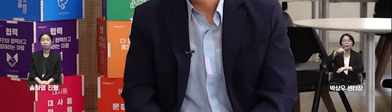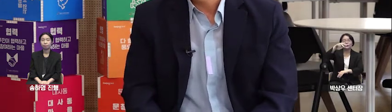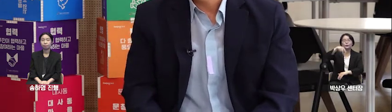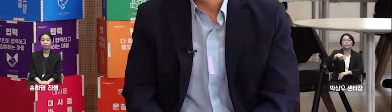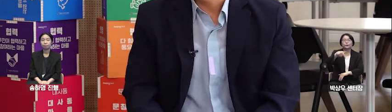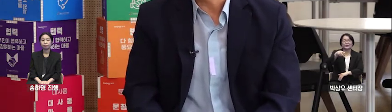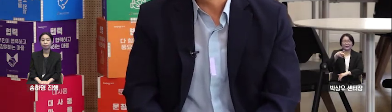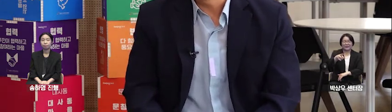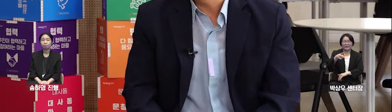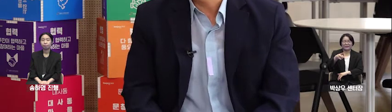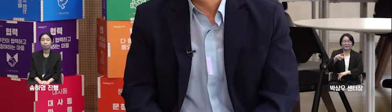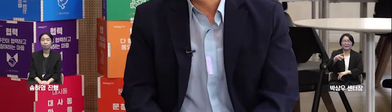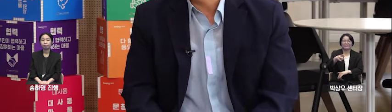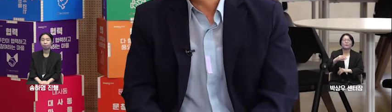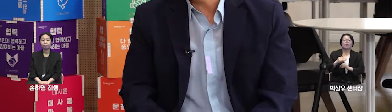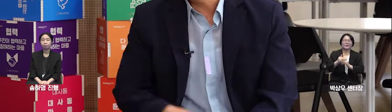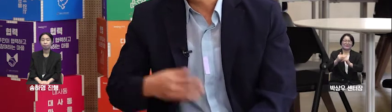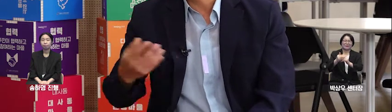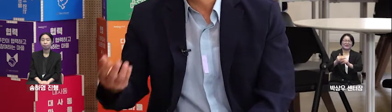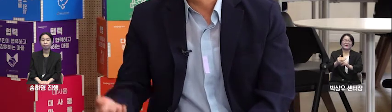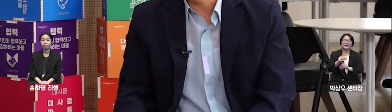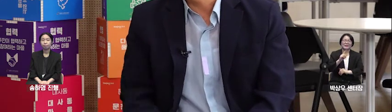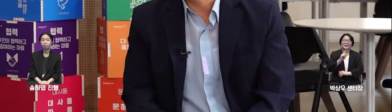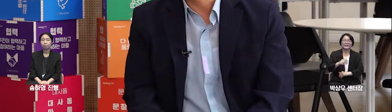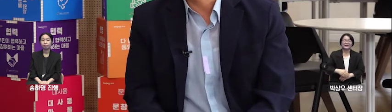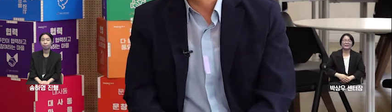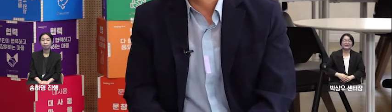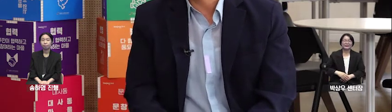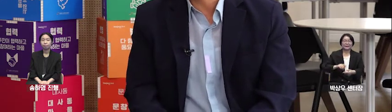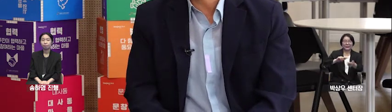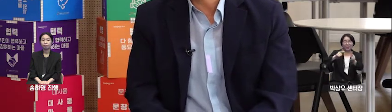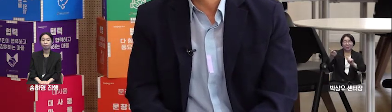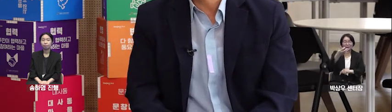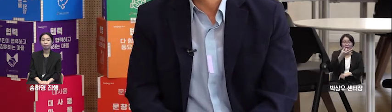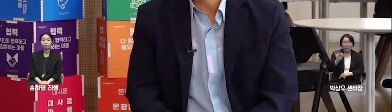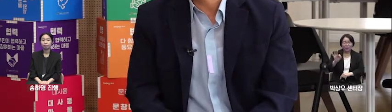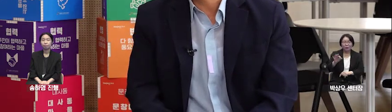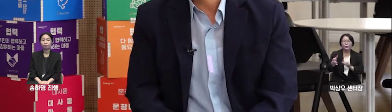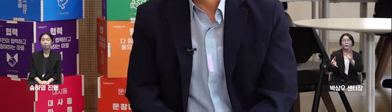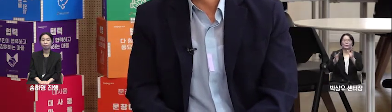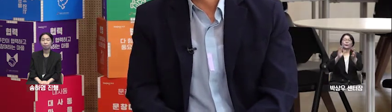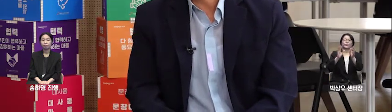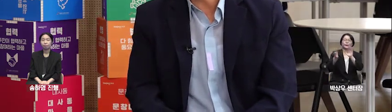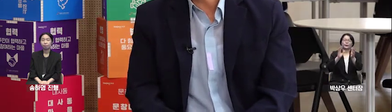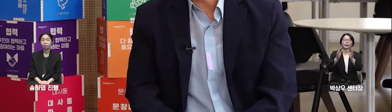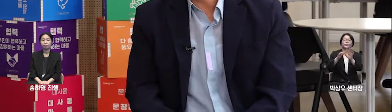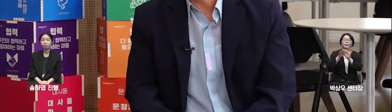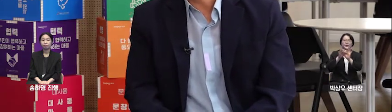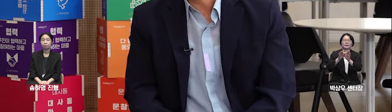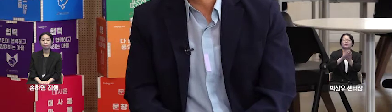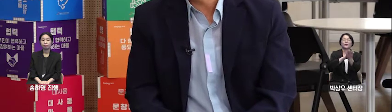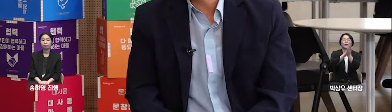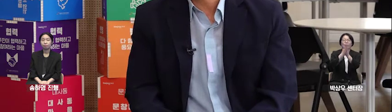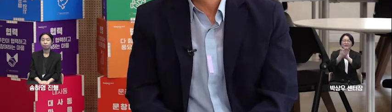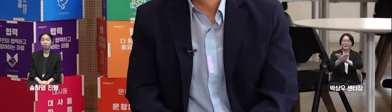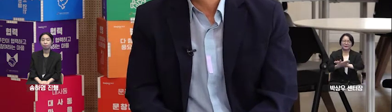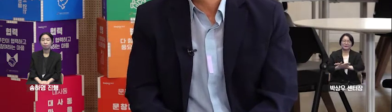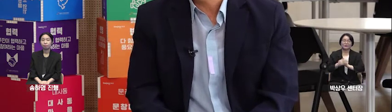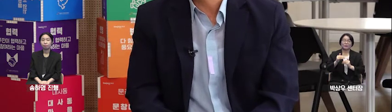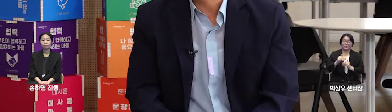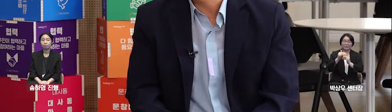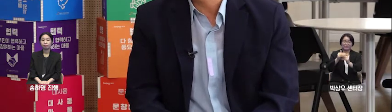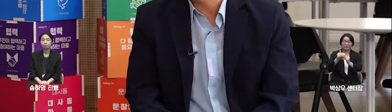있고요. 다름을 인정하고 계속된 토론 변화들을 좀 가져갈 수 있는 이런 과정들이 많이 생긴다면